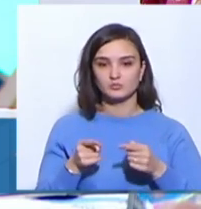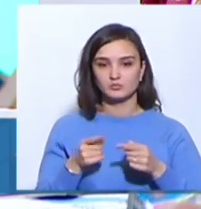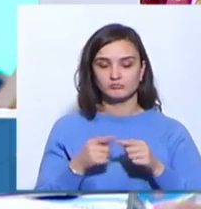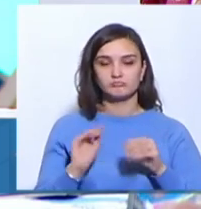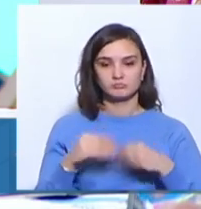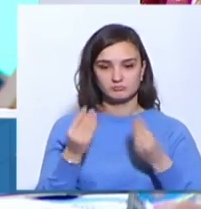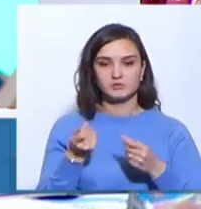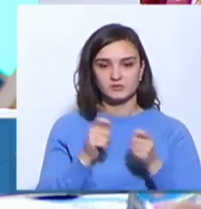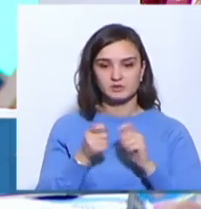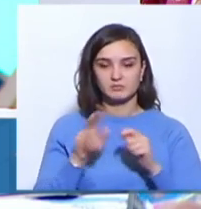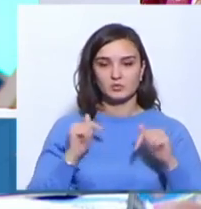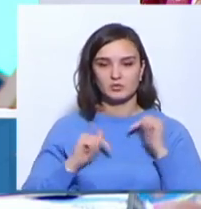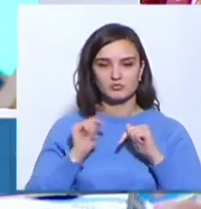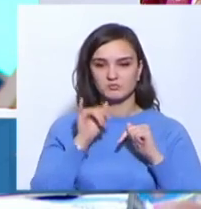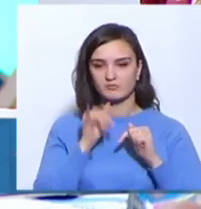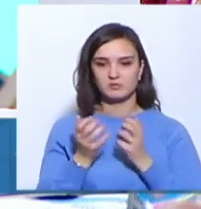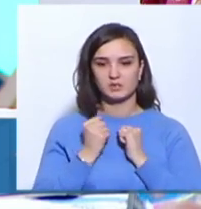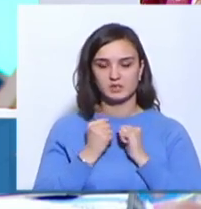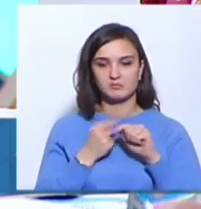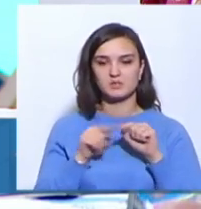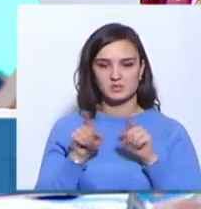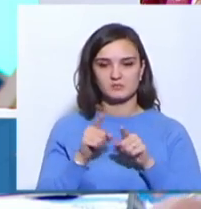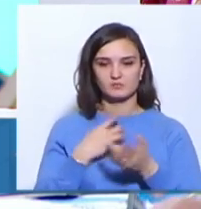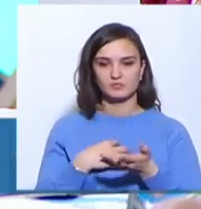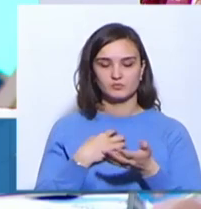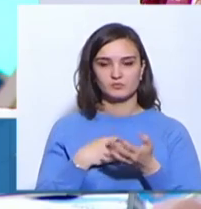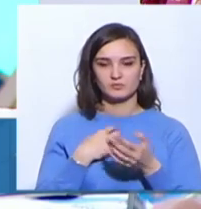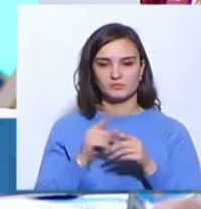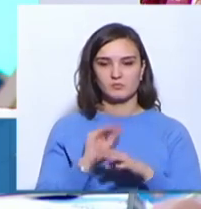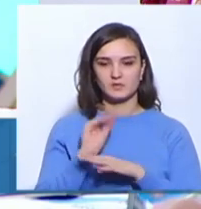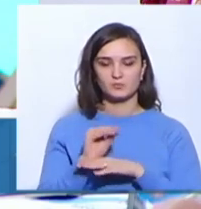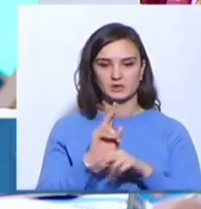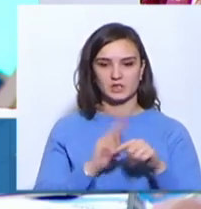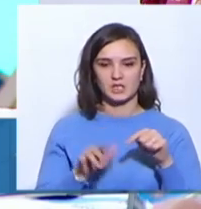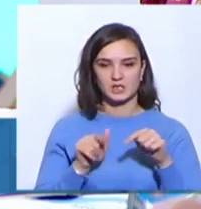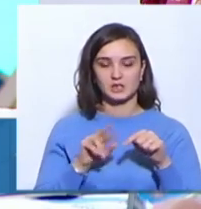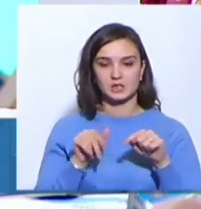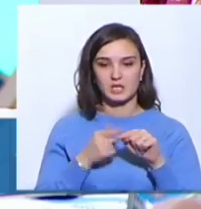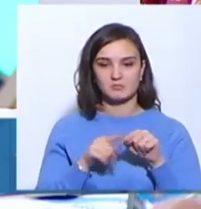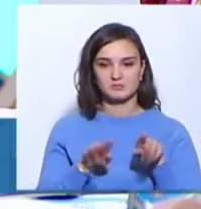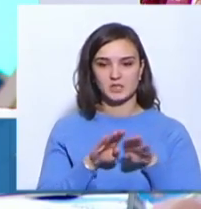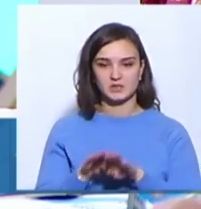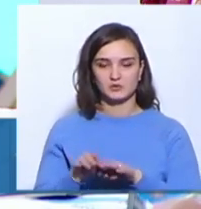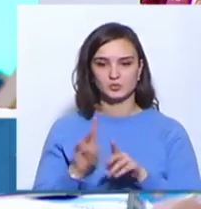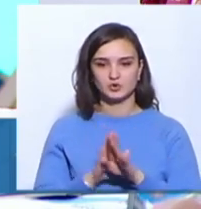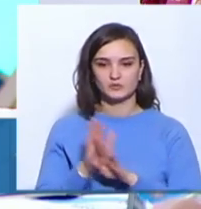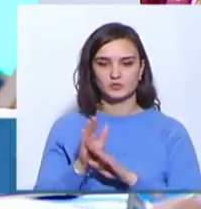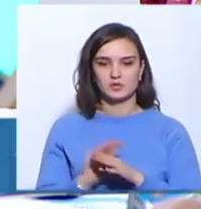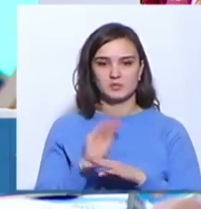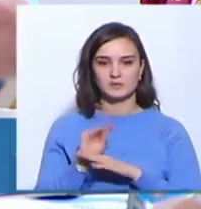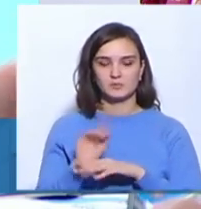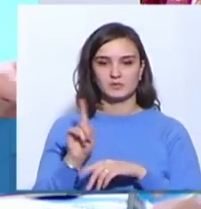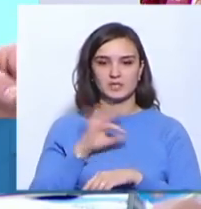აწვდით ნივთიერებებს და ორგანიზმი ვერ შეიწოვს. ესეც მნიშვნელოვანია, ან გაზრდილია დანაკარგი და ამის მიხედვით შეიცავს დამატების რა